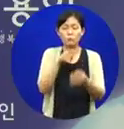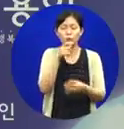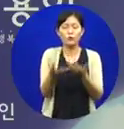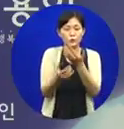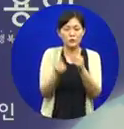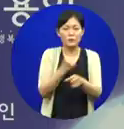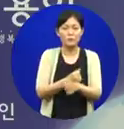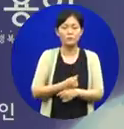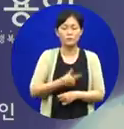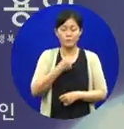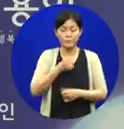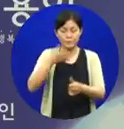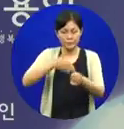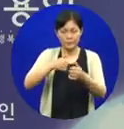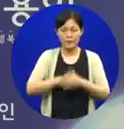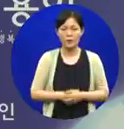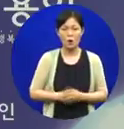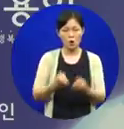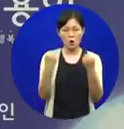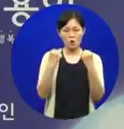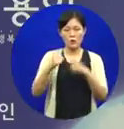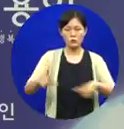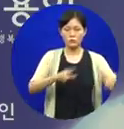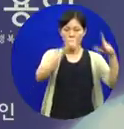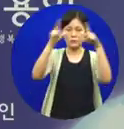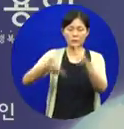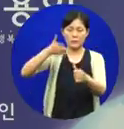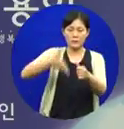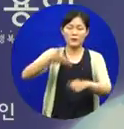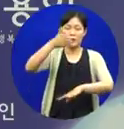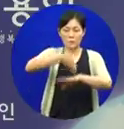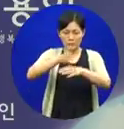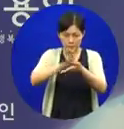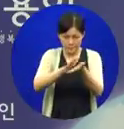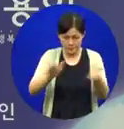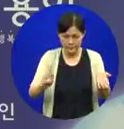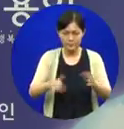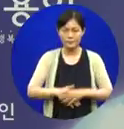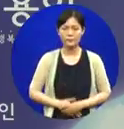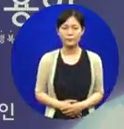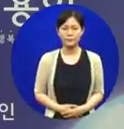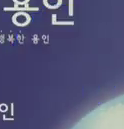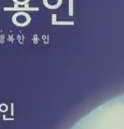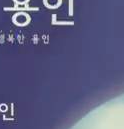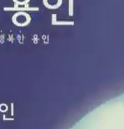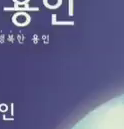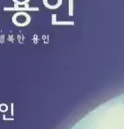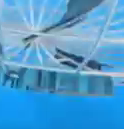드시고 물도 끓여 드시는 것이 좋겠습니다. 건강한 한주 맞이하십시오. 고맙습니다.